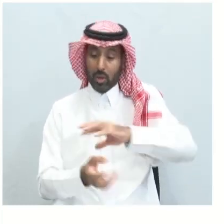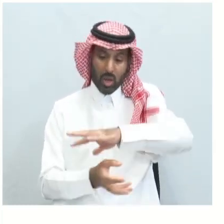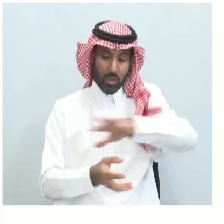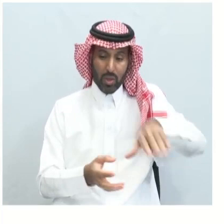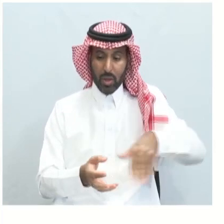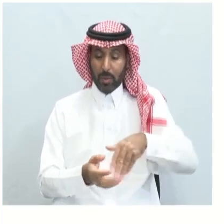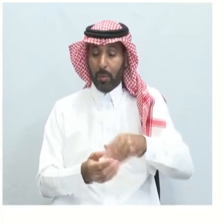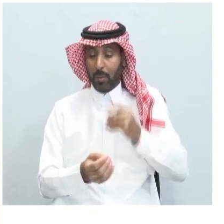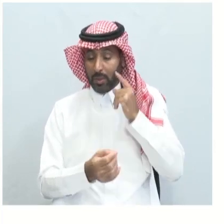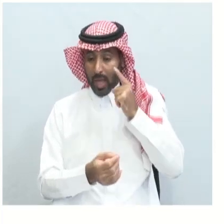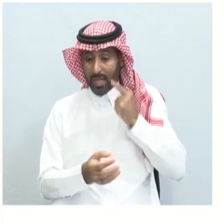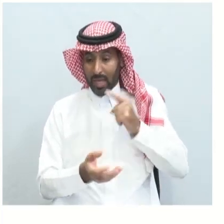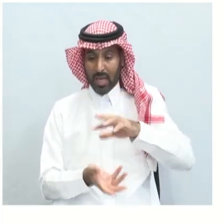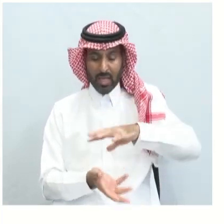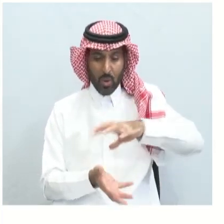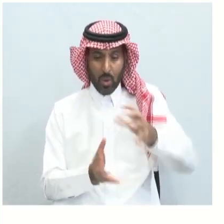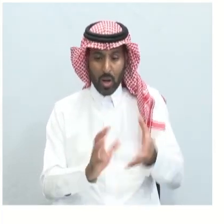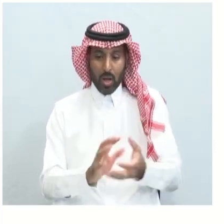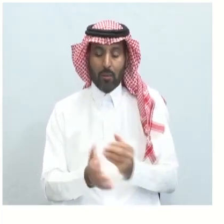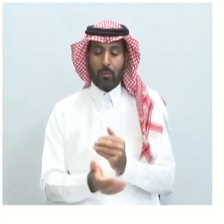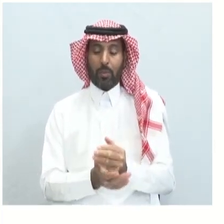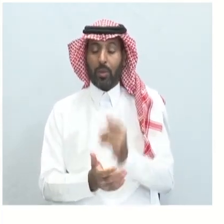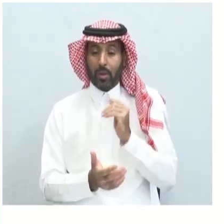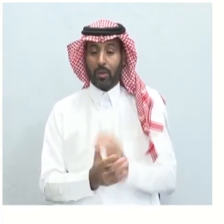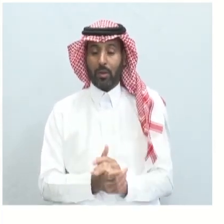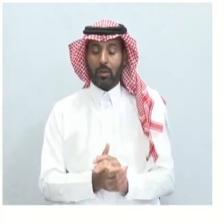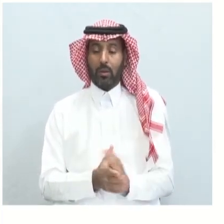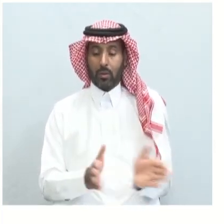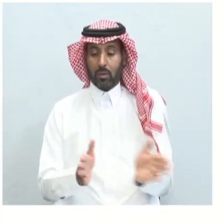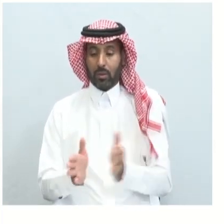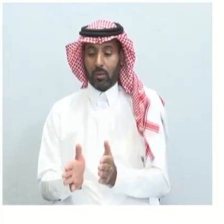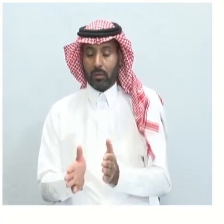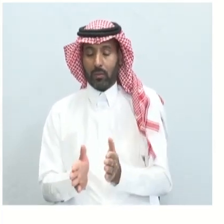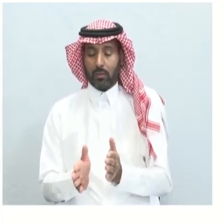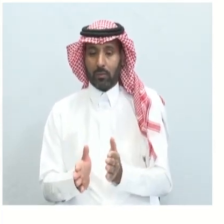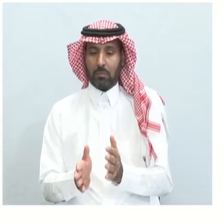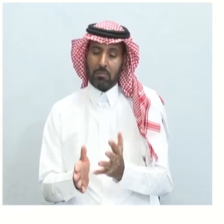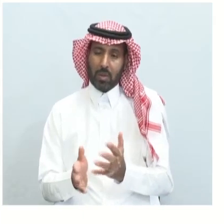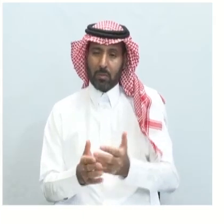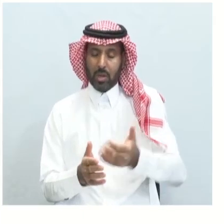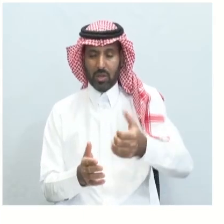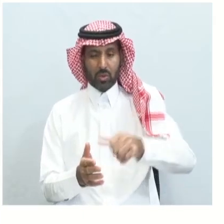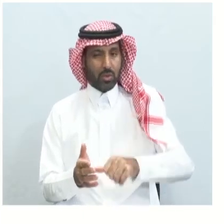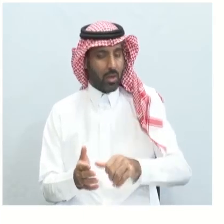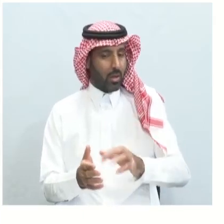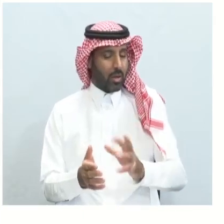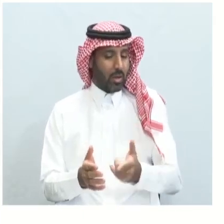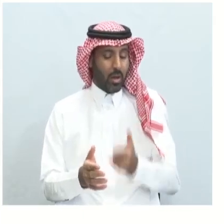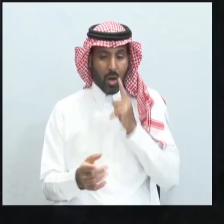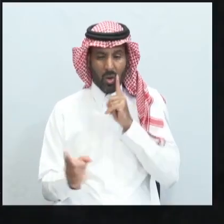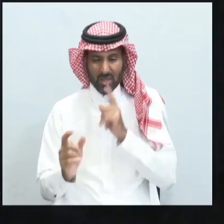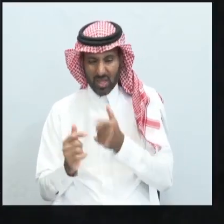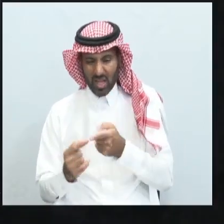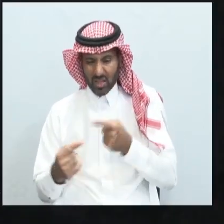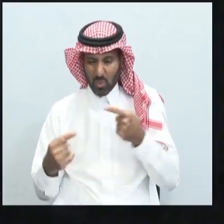من مناحي الحياه حول العالم ولكن لها جانب جانب سلبي او يعتبر احدى التحديات